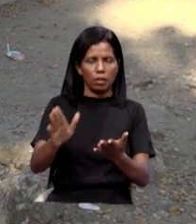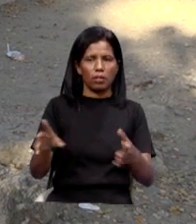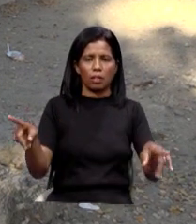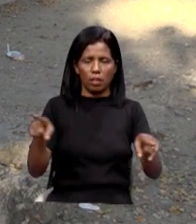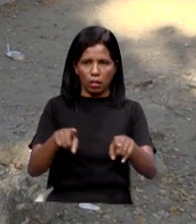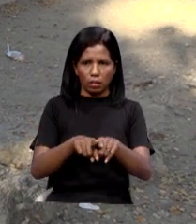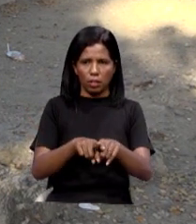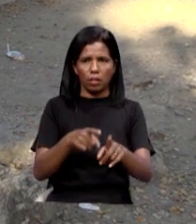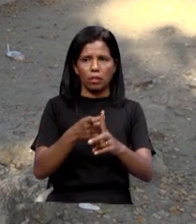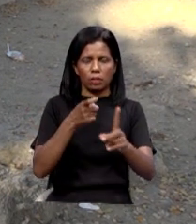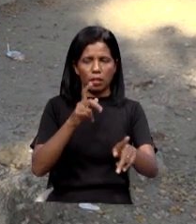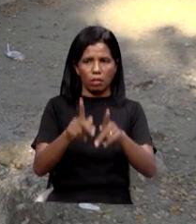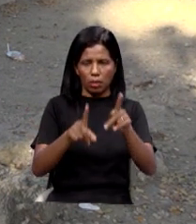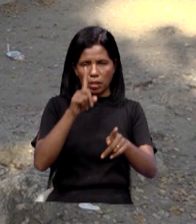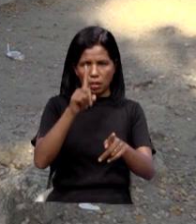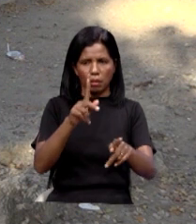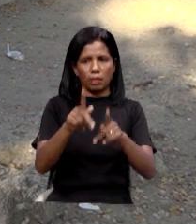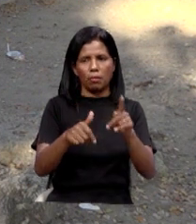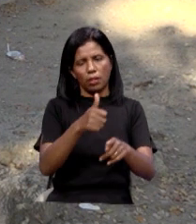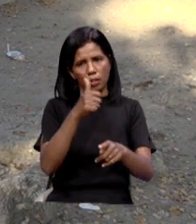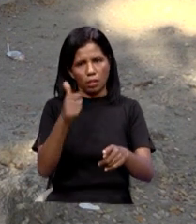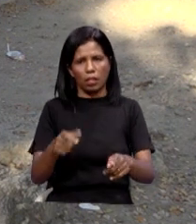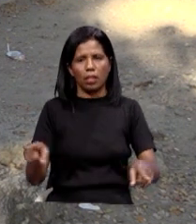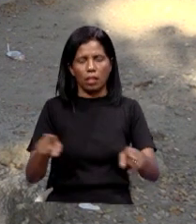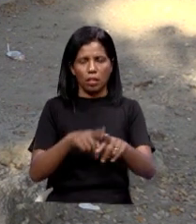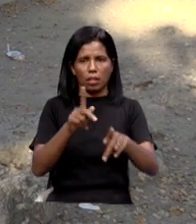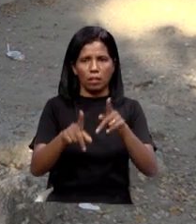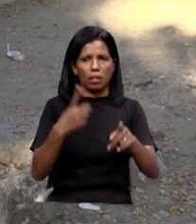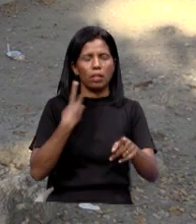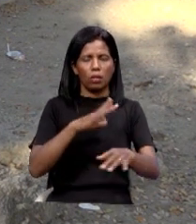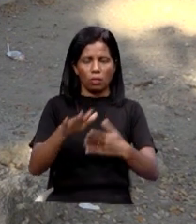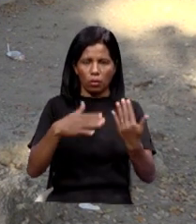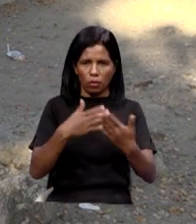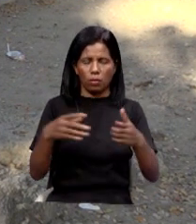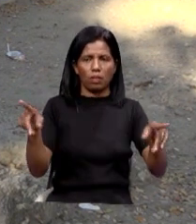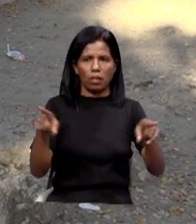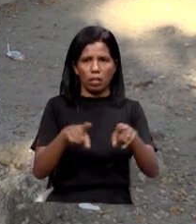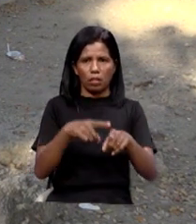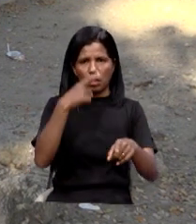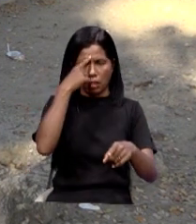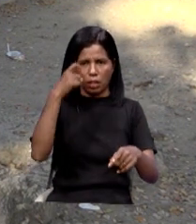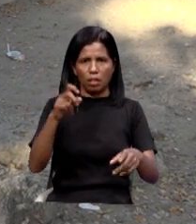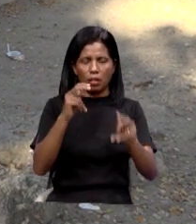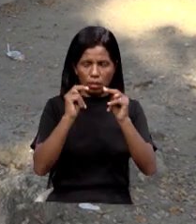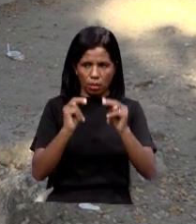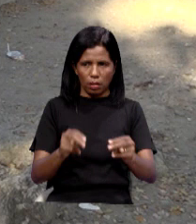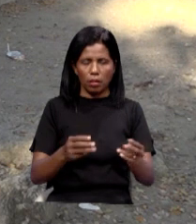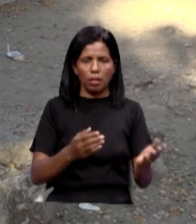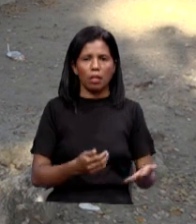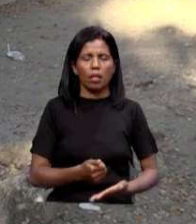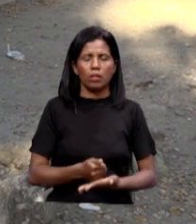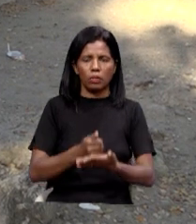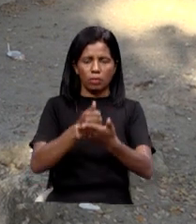komparasau husi ema ida ba ema selok. Nudar ema ita hotu hanesang. Tamane precisa lolo lima ba